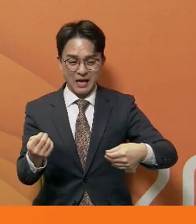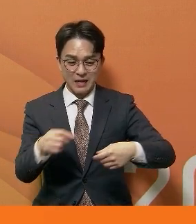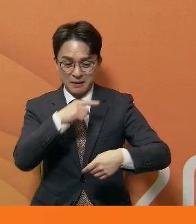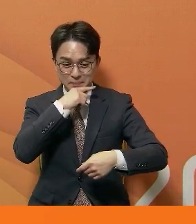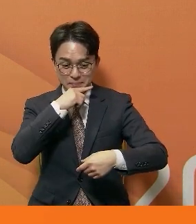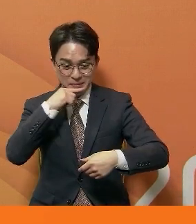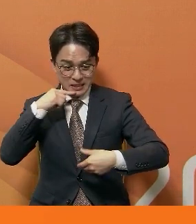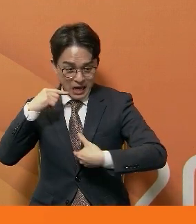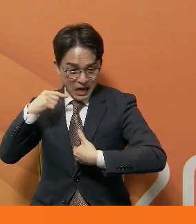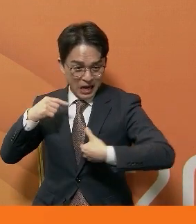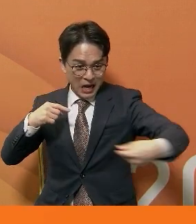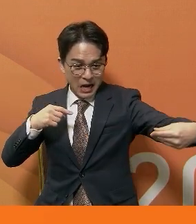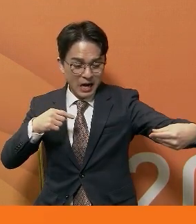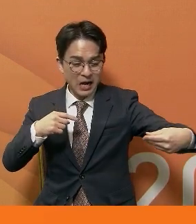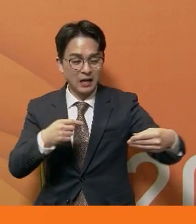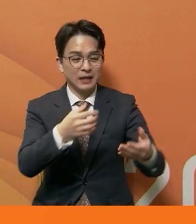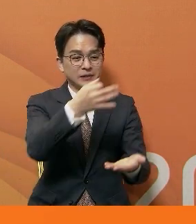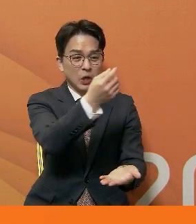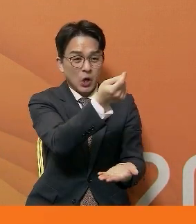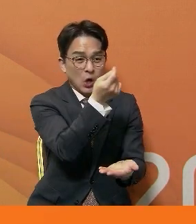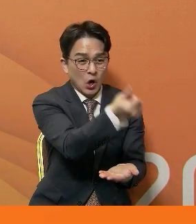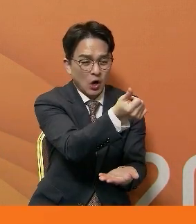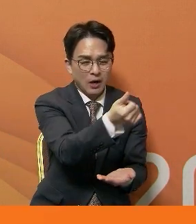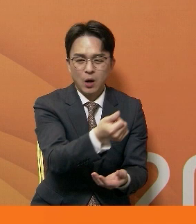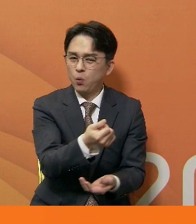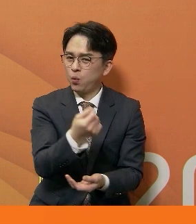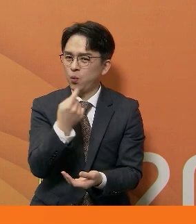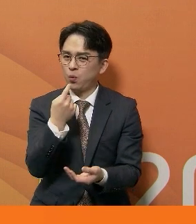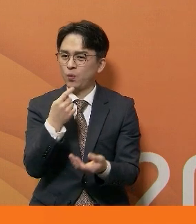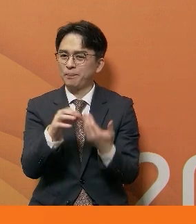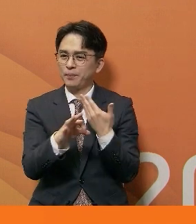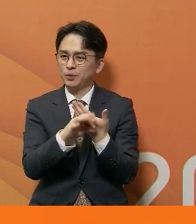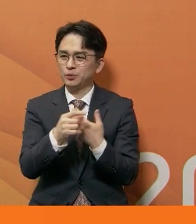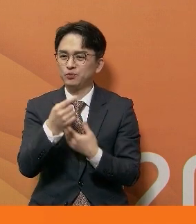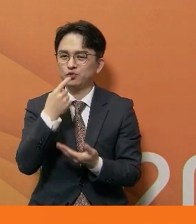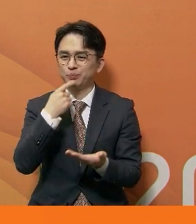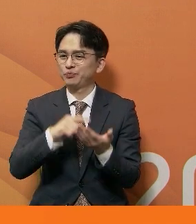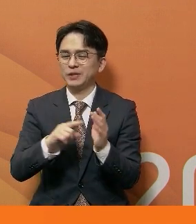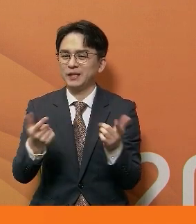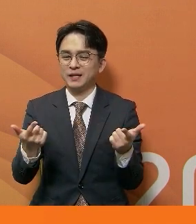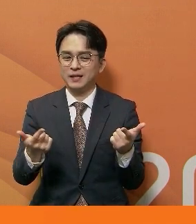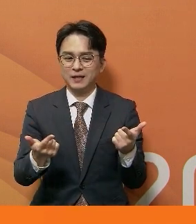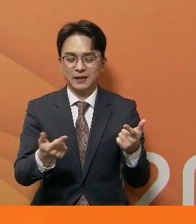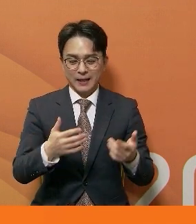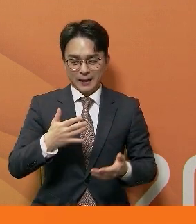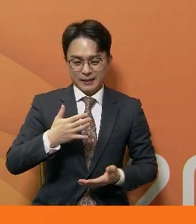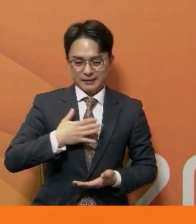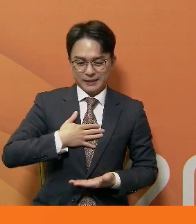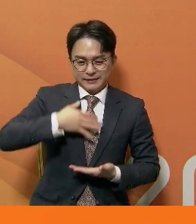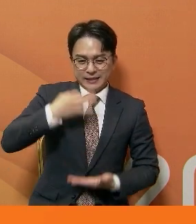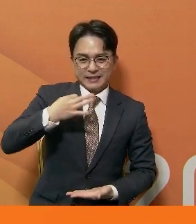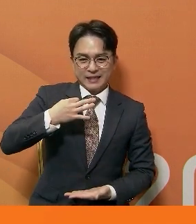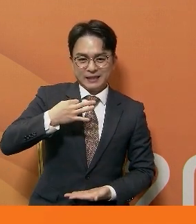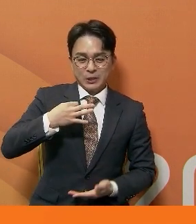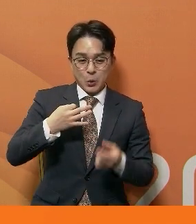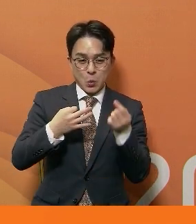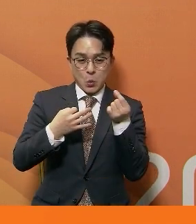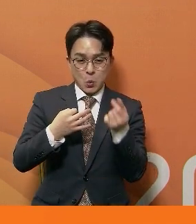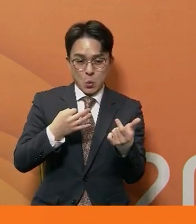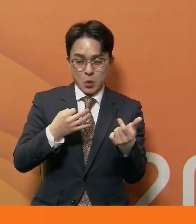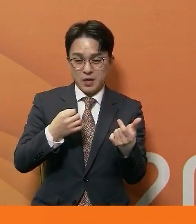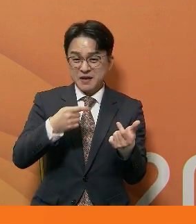이제 금융권을 상대할 때 좀 많은 불리한 부분이 있기 때문에이 점은 조금 양해를 좀 주의를 해주시는게 좋지